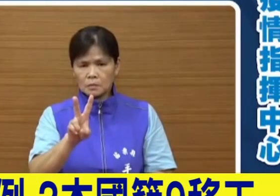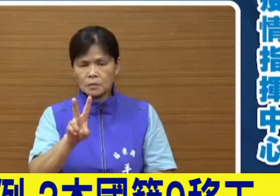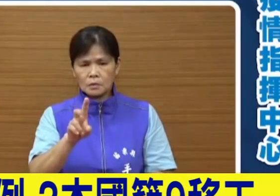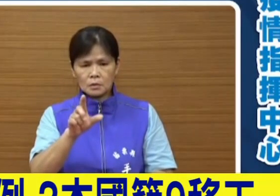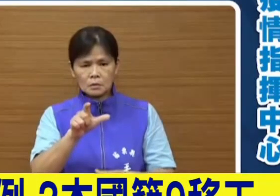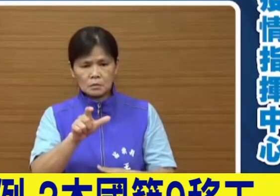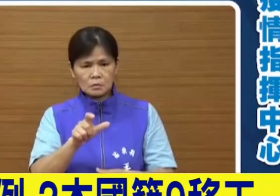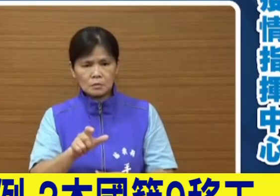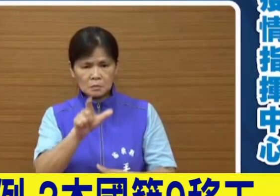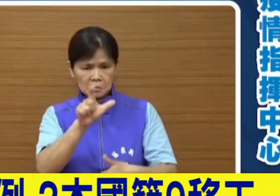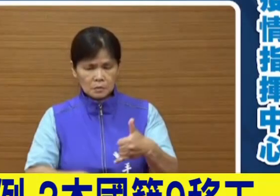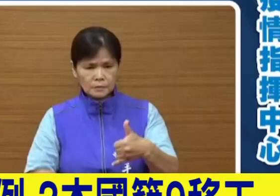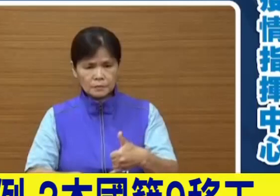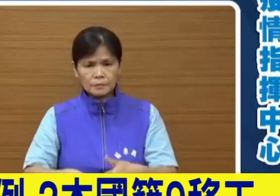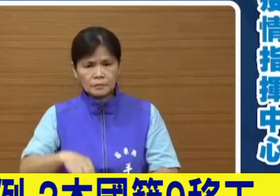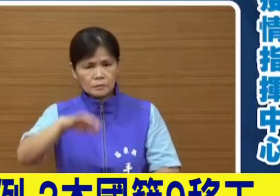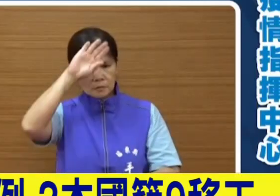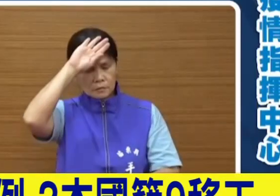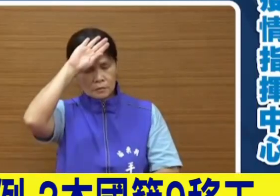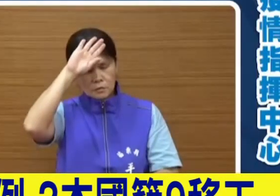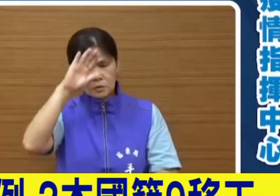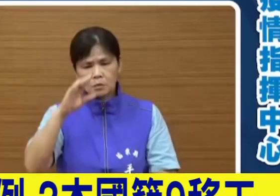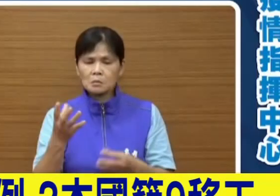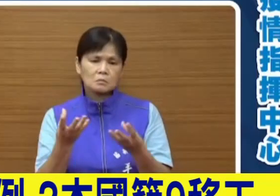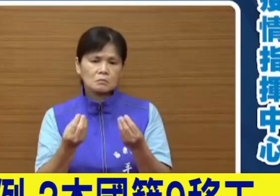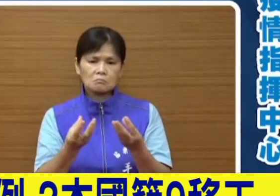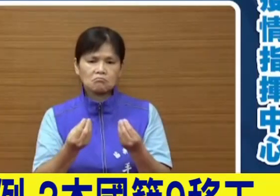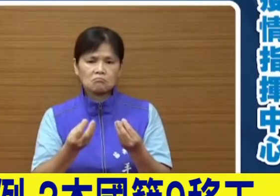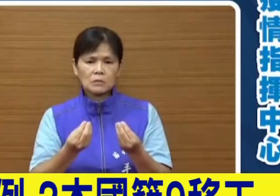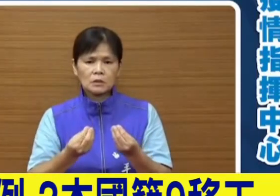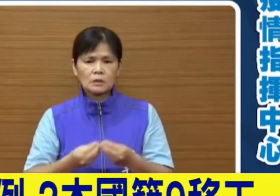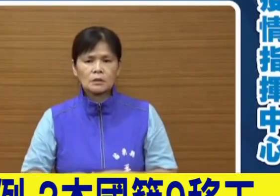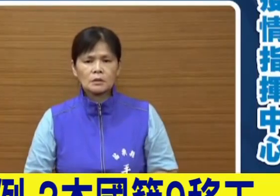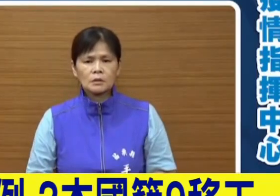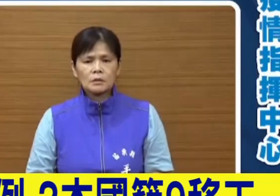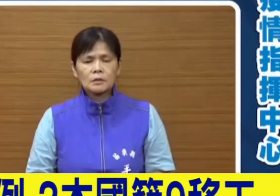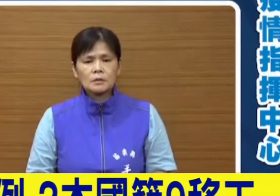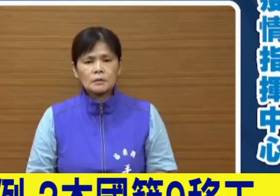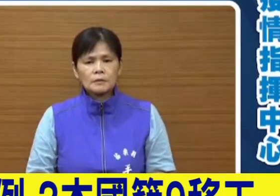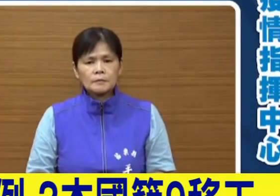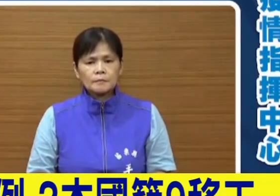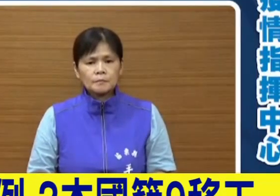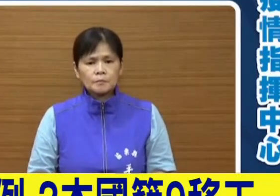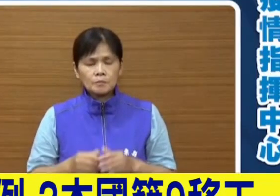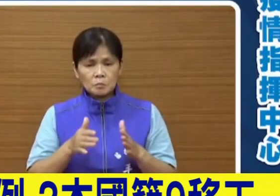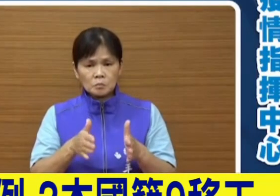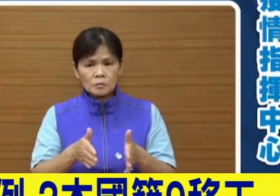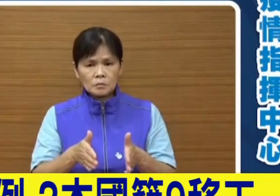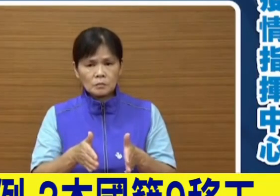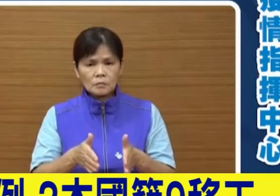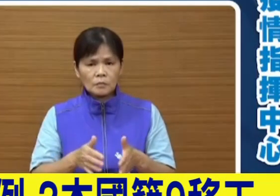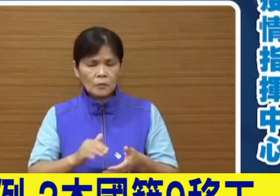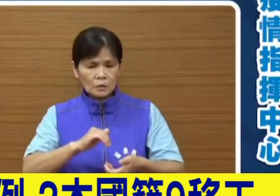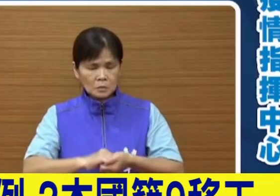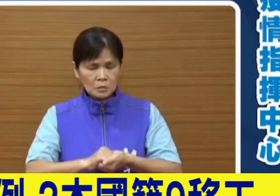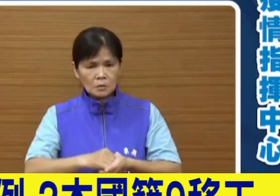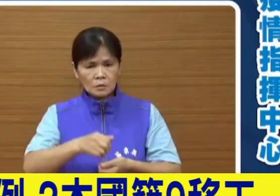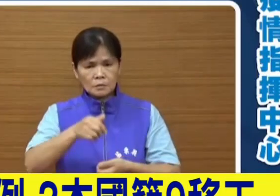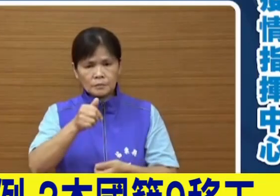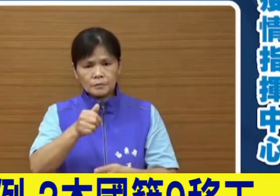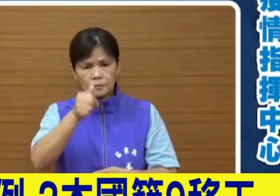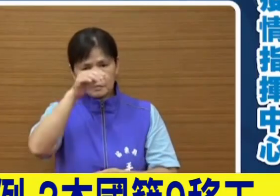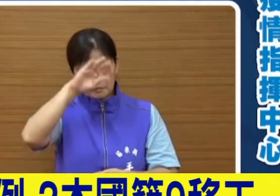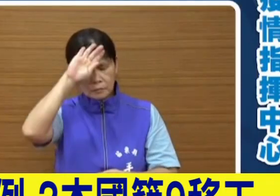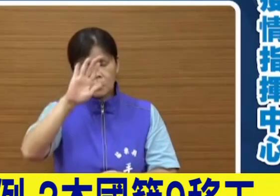这个症状，这跟各位来做个说明。目前这个确诊的个案都已